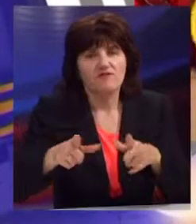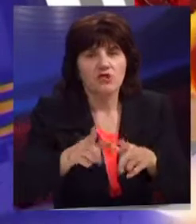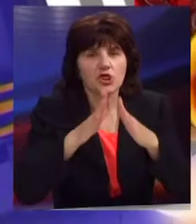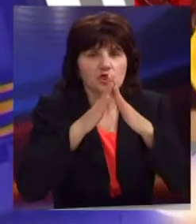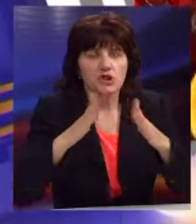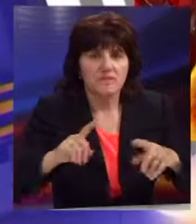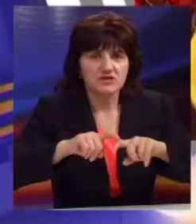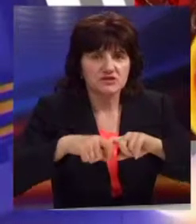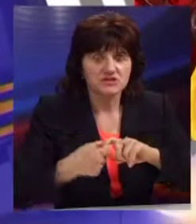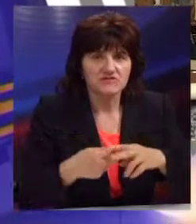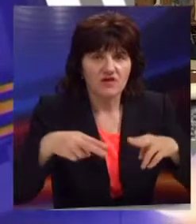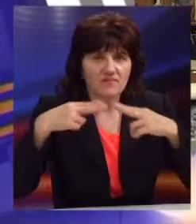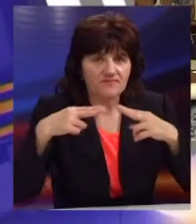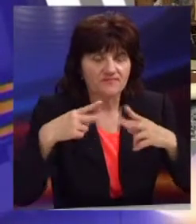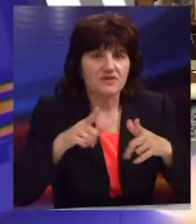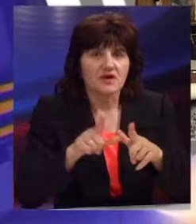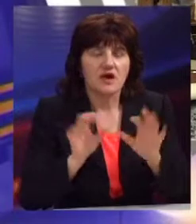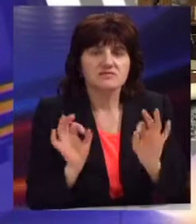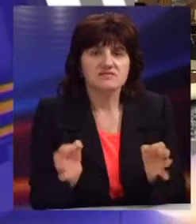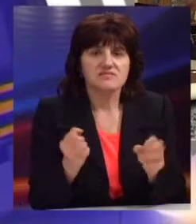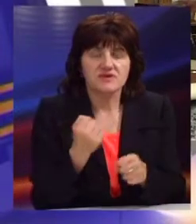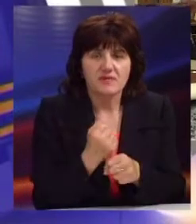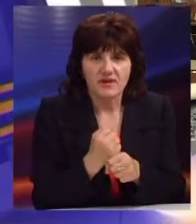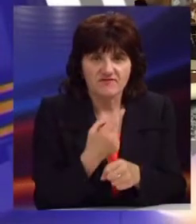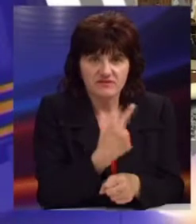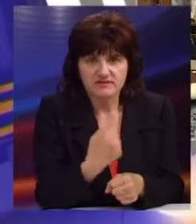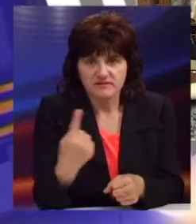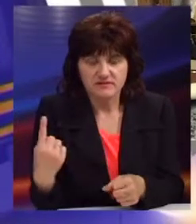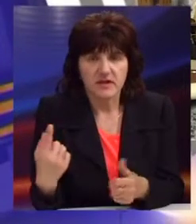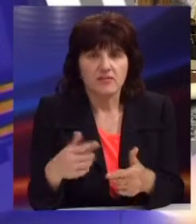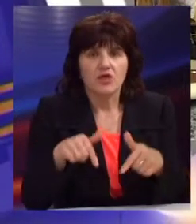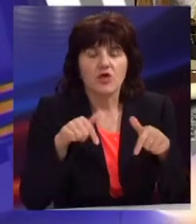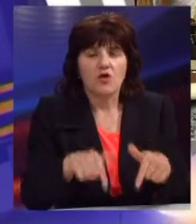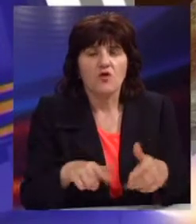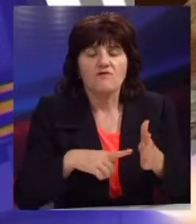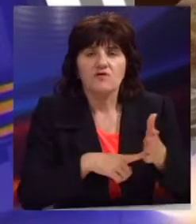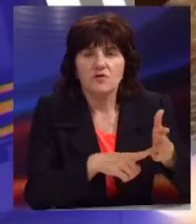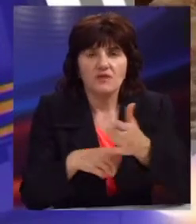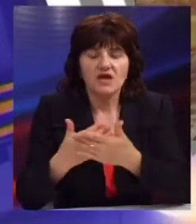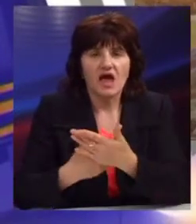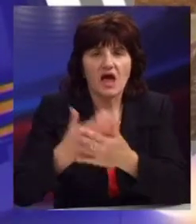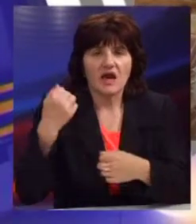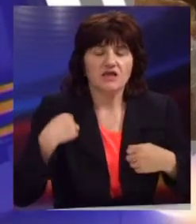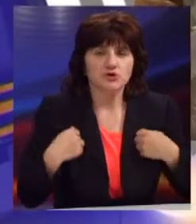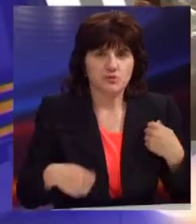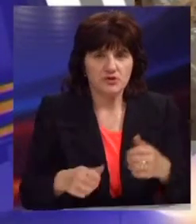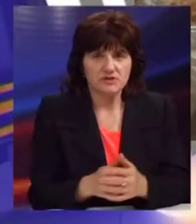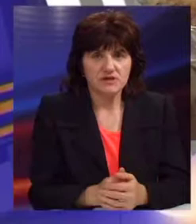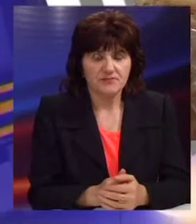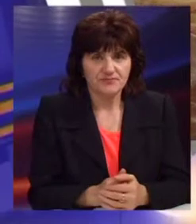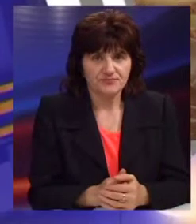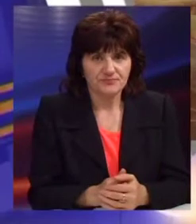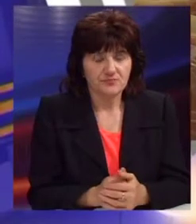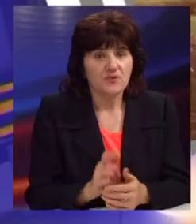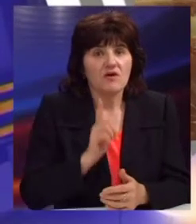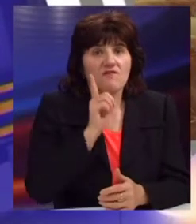proizvoda, koji su se predstavili sa svojim specijalitetima. Pokrovitelj ove manifestacije je grad Subotica. To vrlo